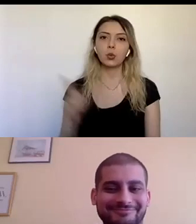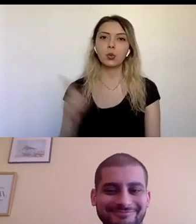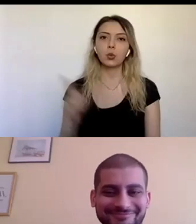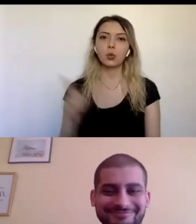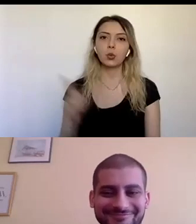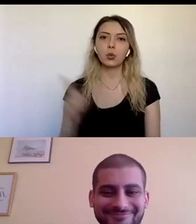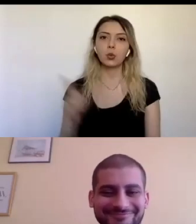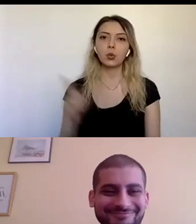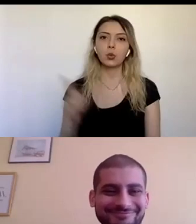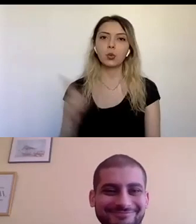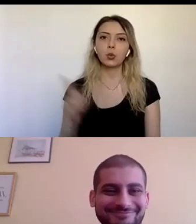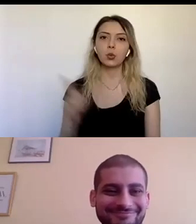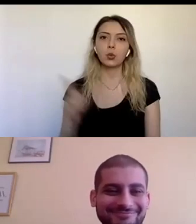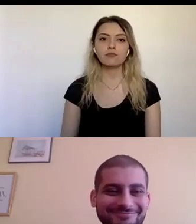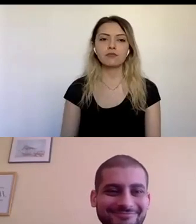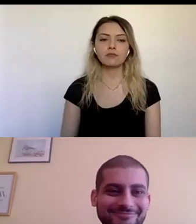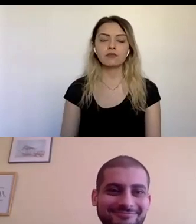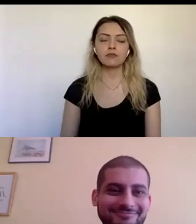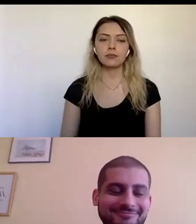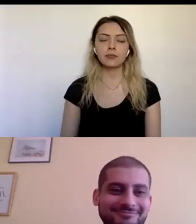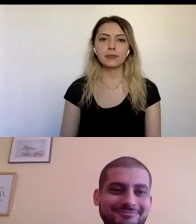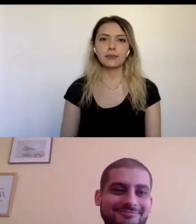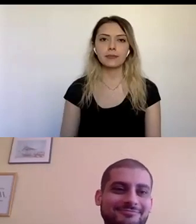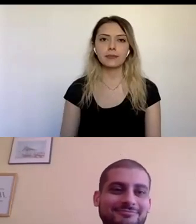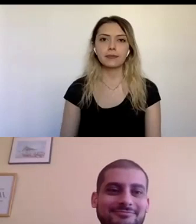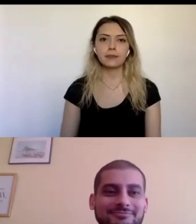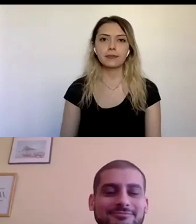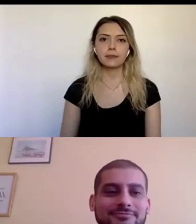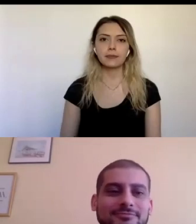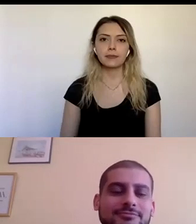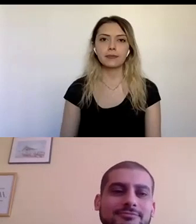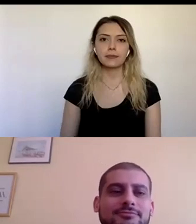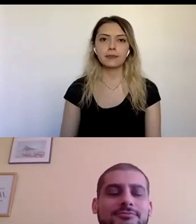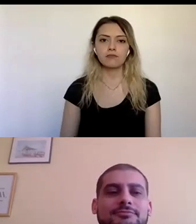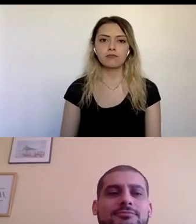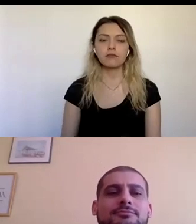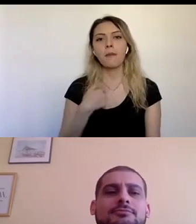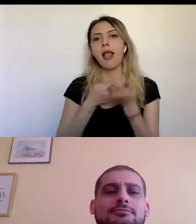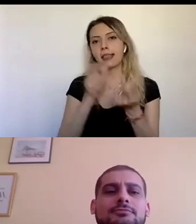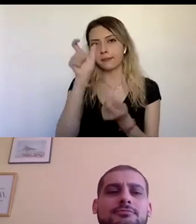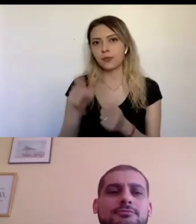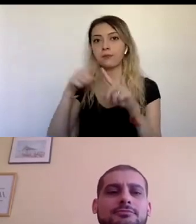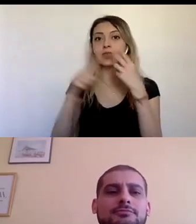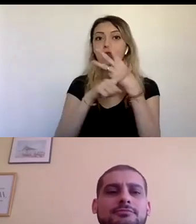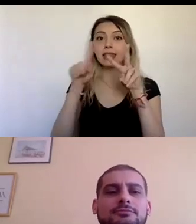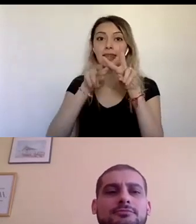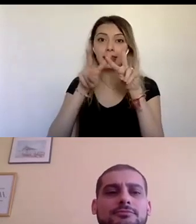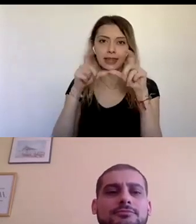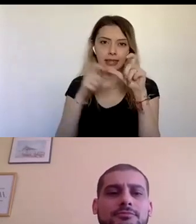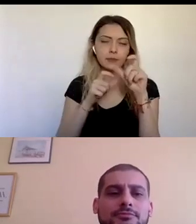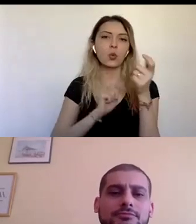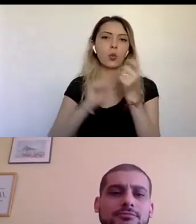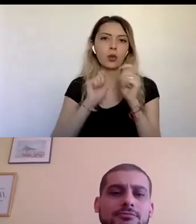zaten çoğunlukla bu tip programlarda. Soru şöyle, ben eğitimciyim. Teams uygulamasını kullanıyoruz fakat çoğu zaman donma gibi